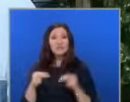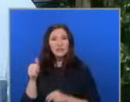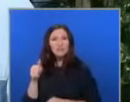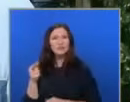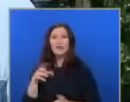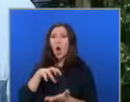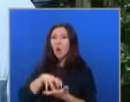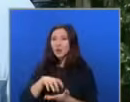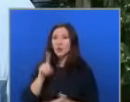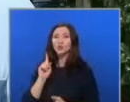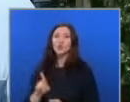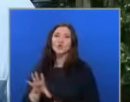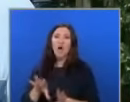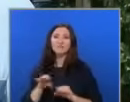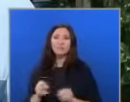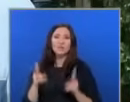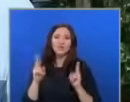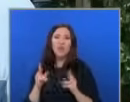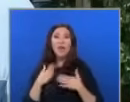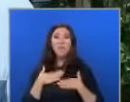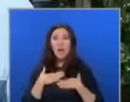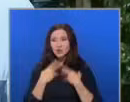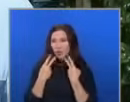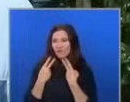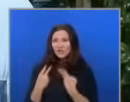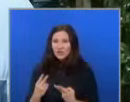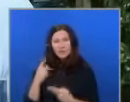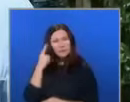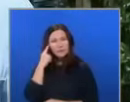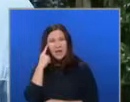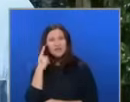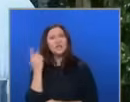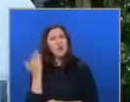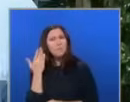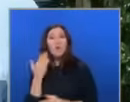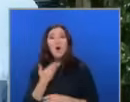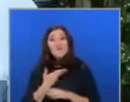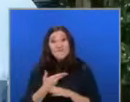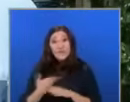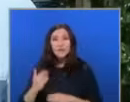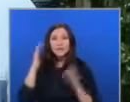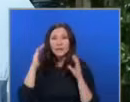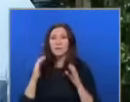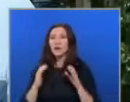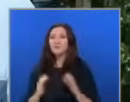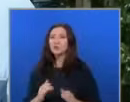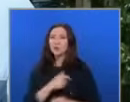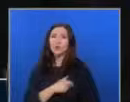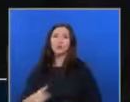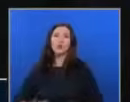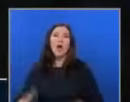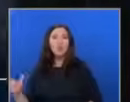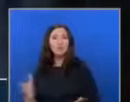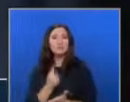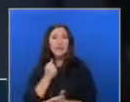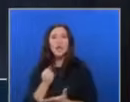е органът, който може да взима решения. Нашето виждане, знаете, че било винаги за правителство на националното